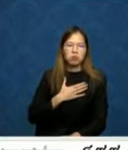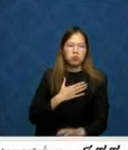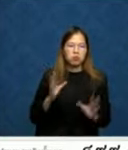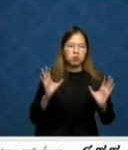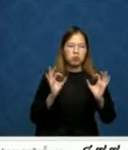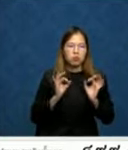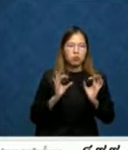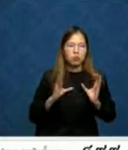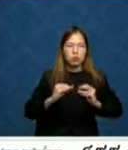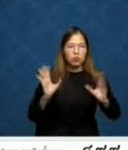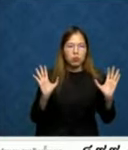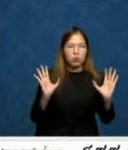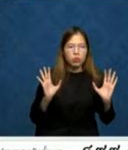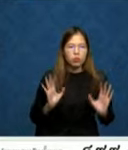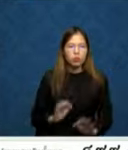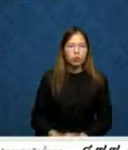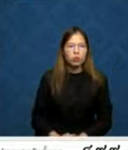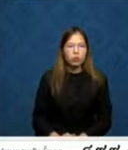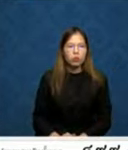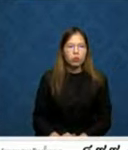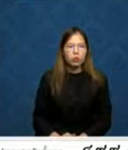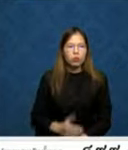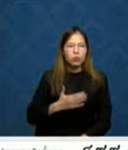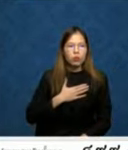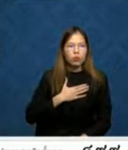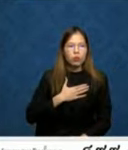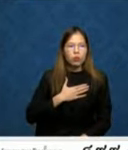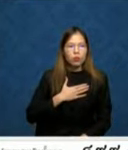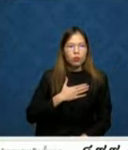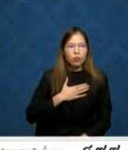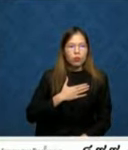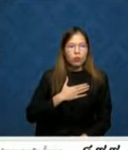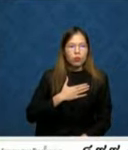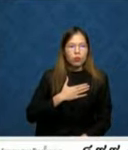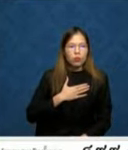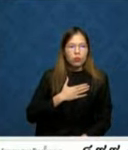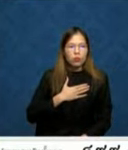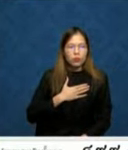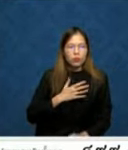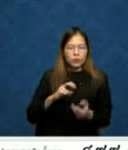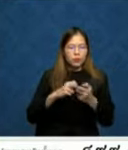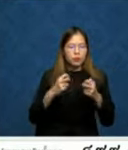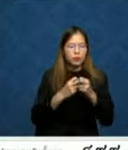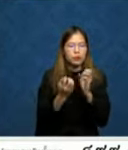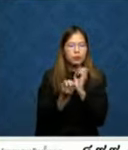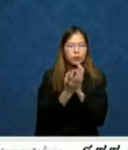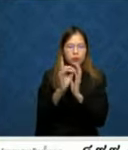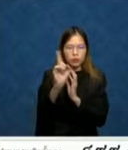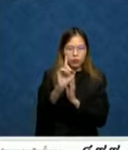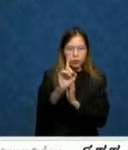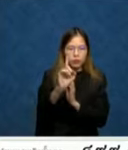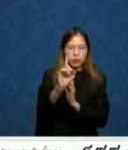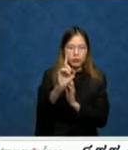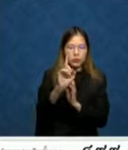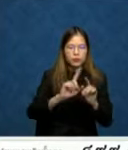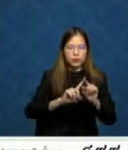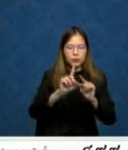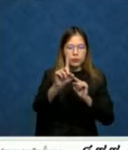ะครับในเรื่องนี้นะครับผมได้สงวนความเห็นเนื่องจากจะมีปัญหาหลายประการนะครับอย่าง